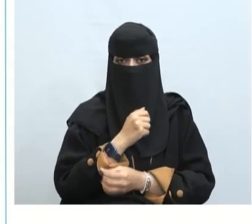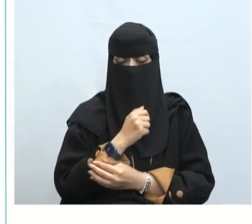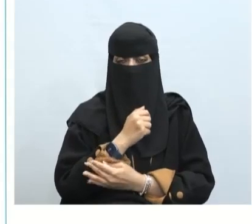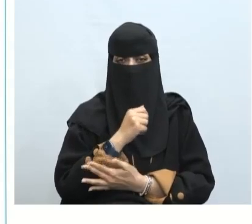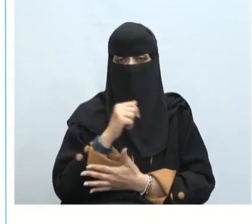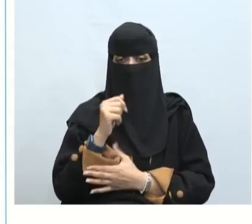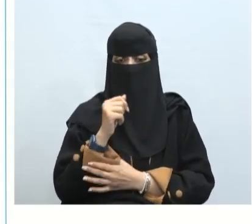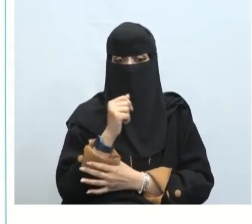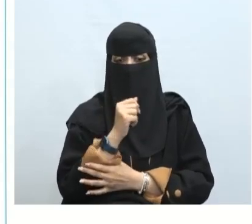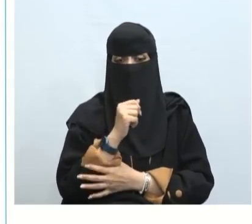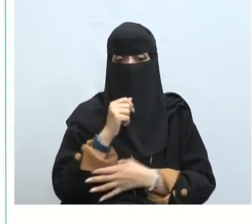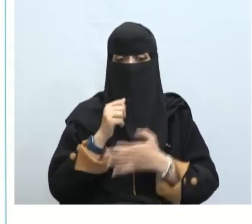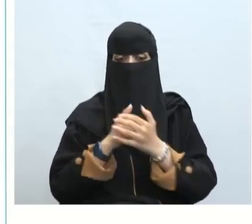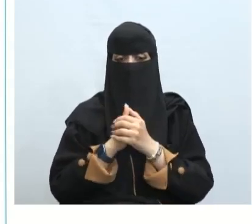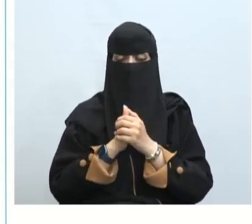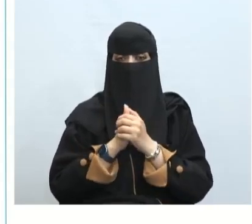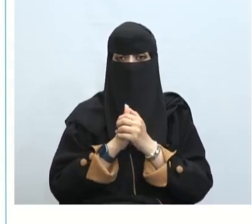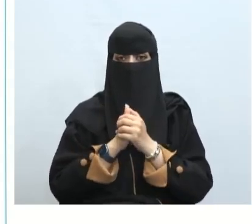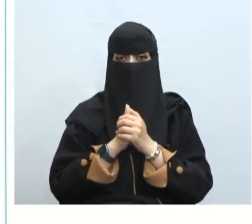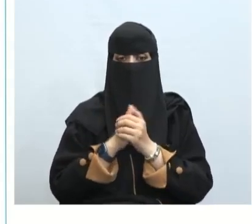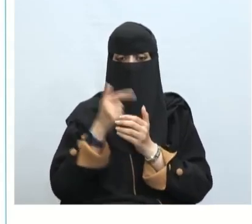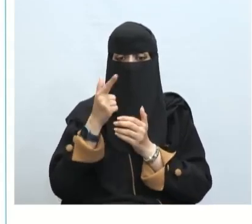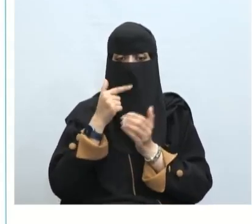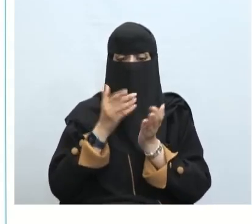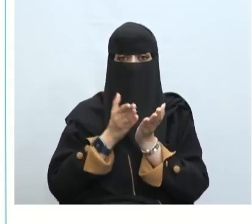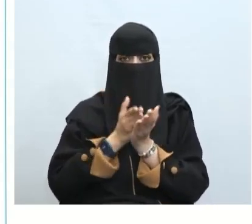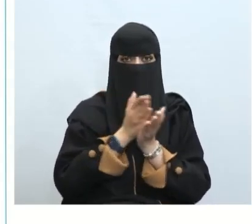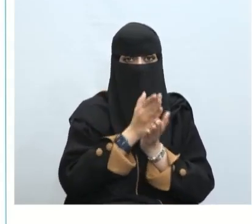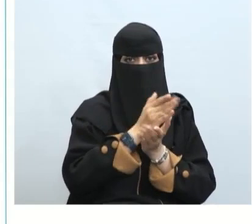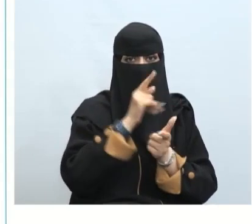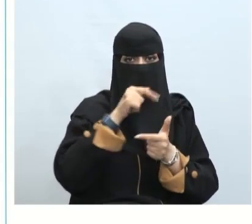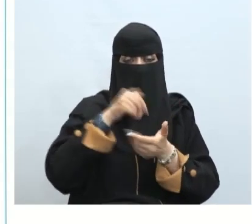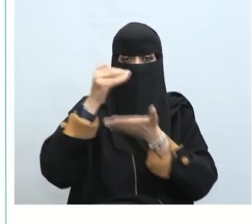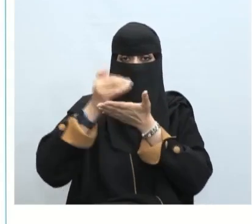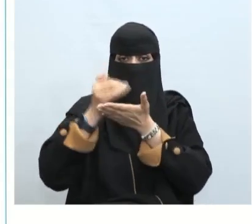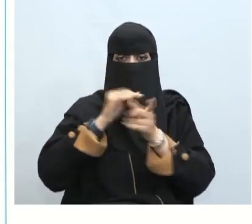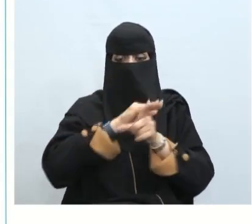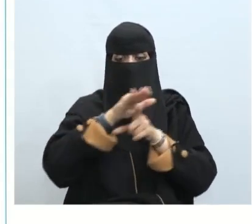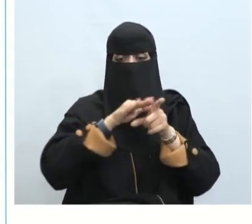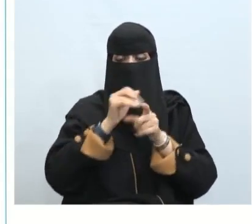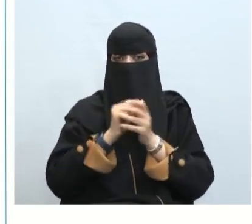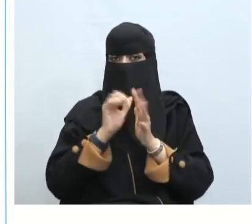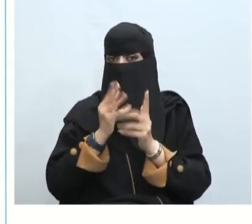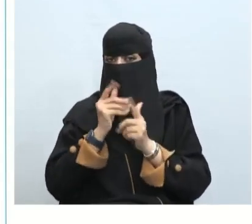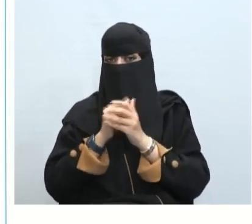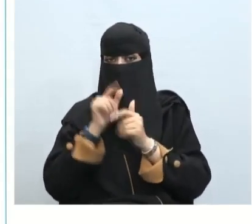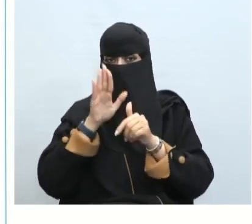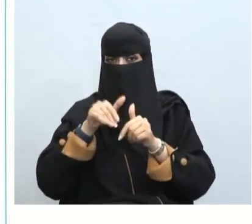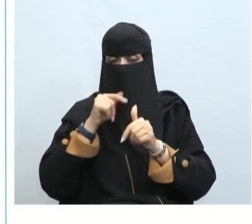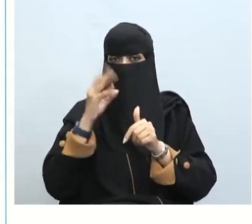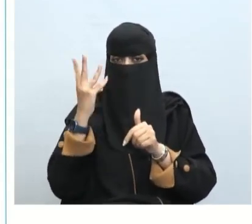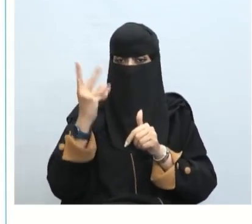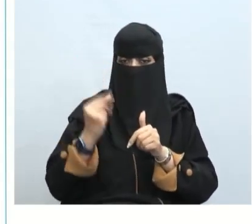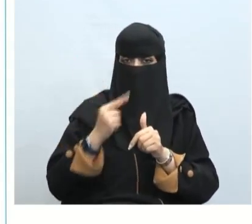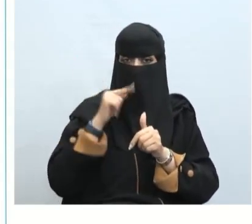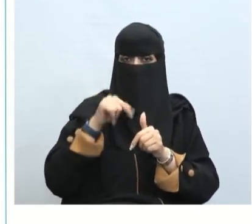الانتاج والخدمات والاستهلاك مجالات الاقتصاد الوطني لدينا عدد